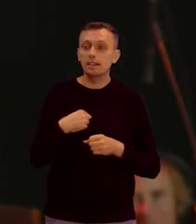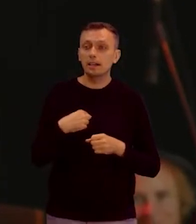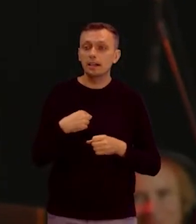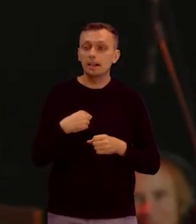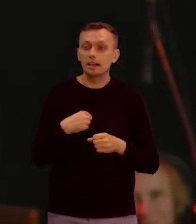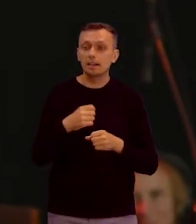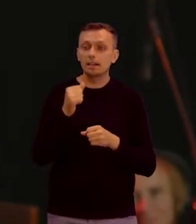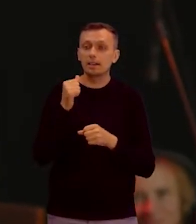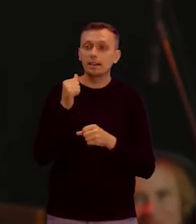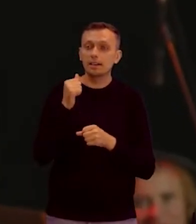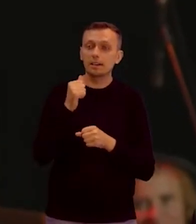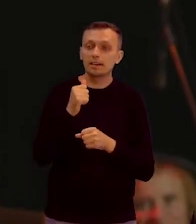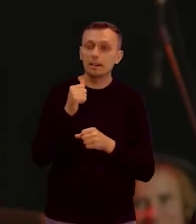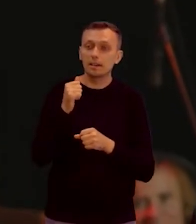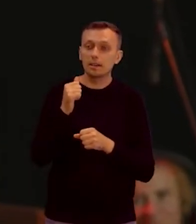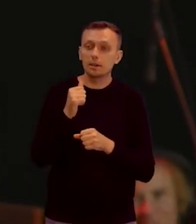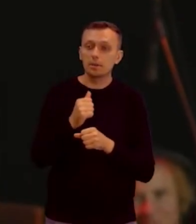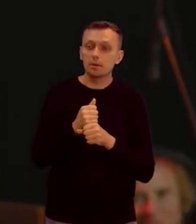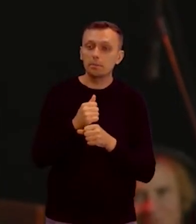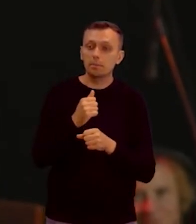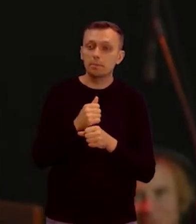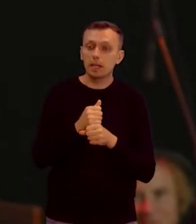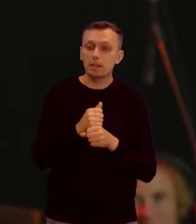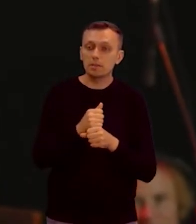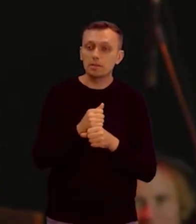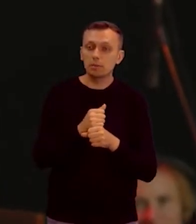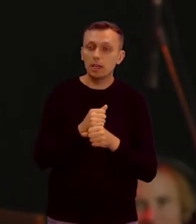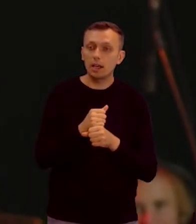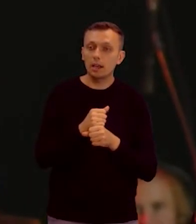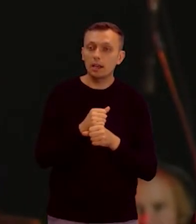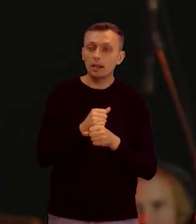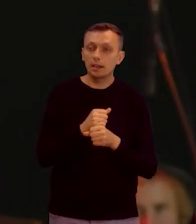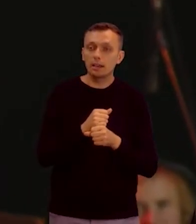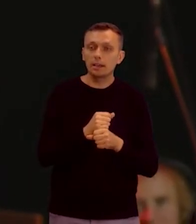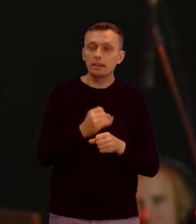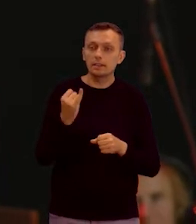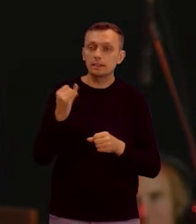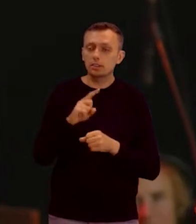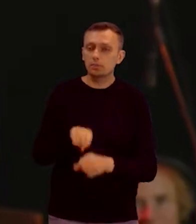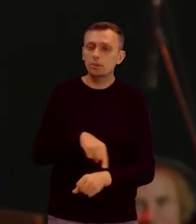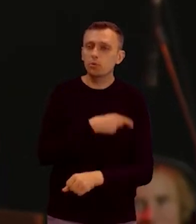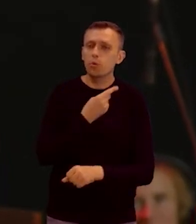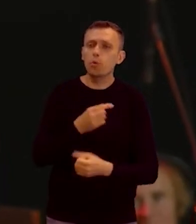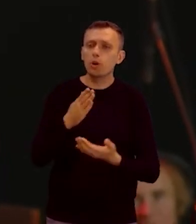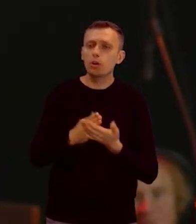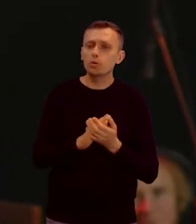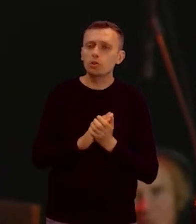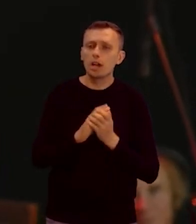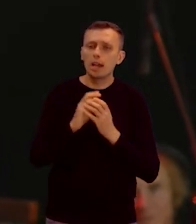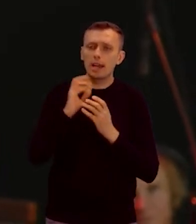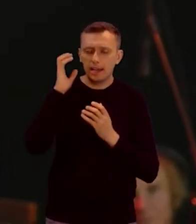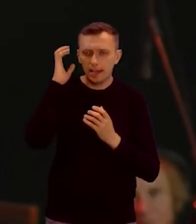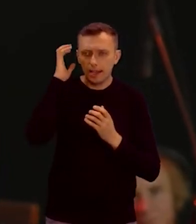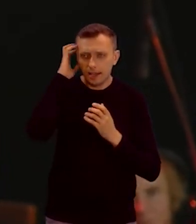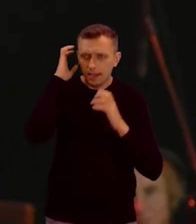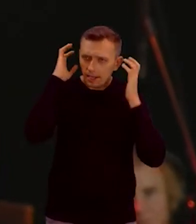i w Radiowej Trójce i w telewizji, ale nigdy nie pracowałam na takich zasadach, jakie są tu. Tu